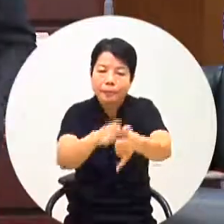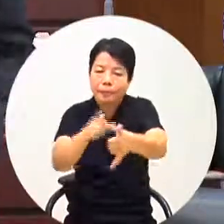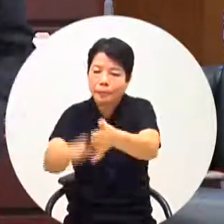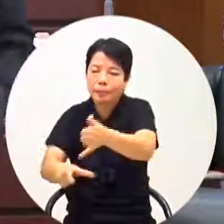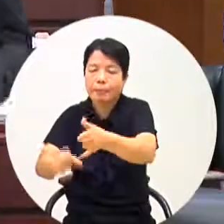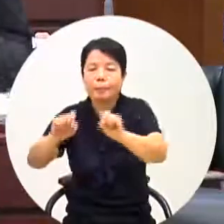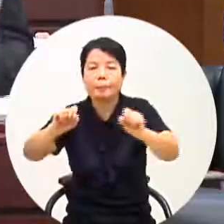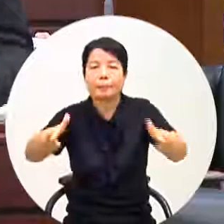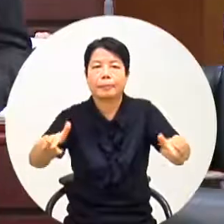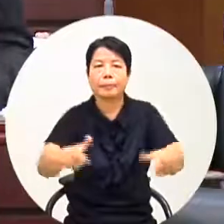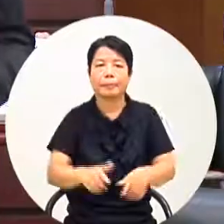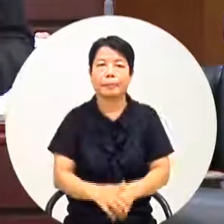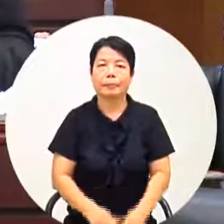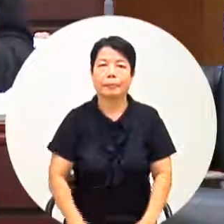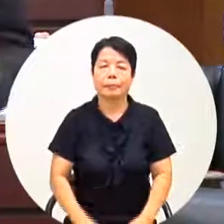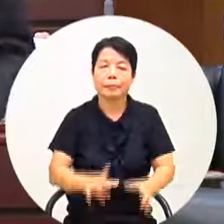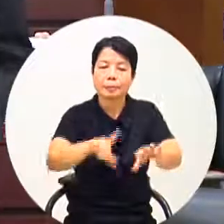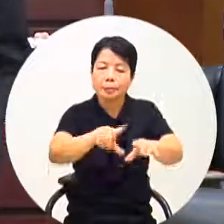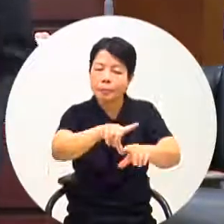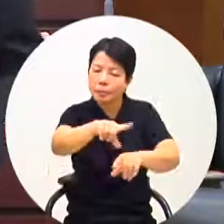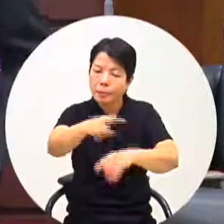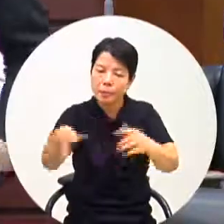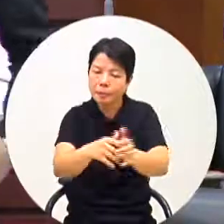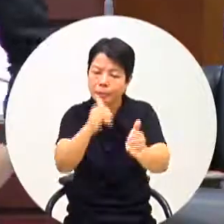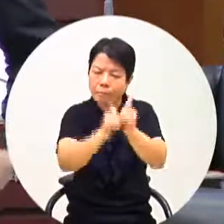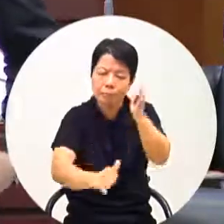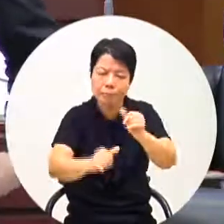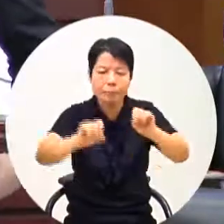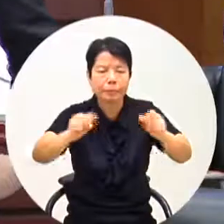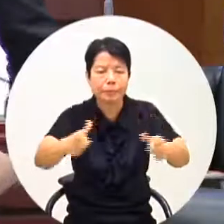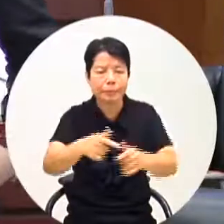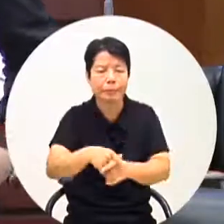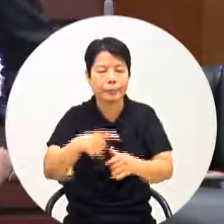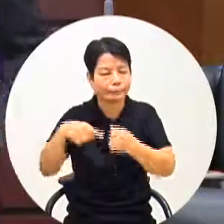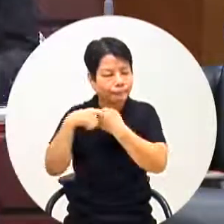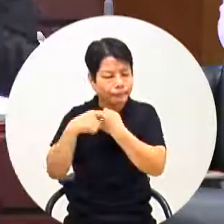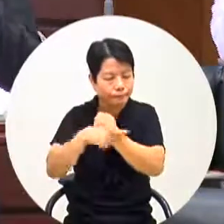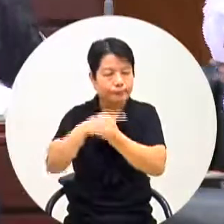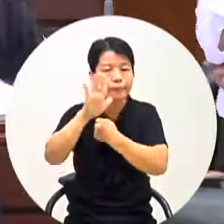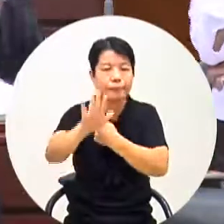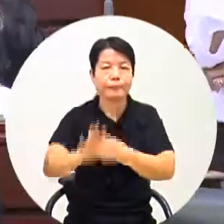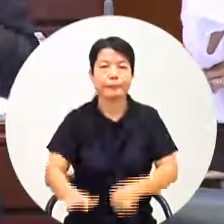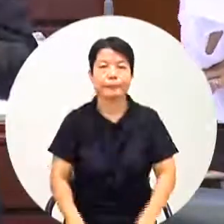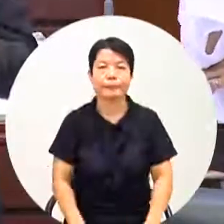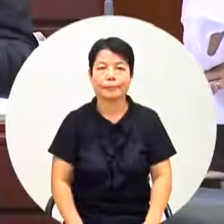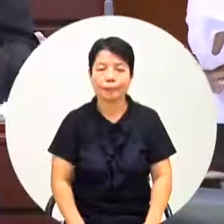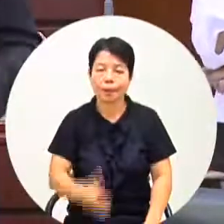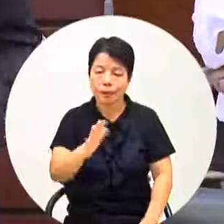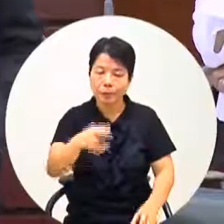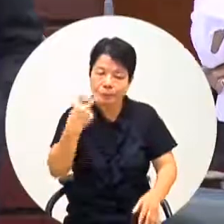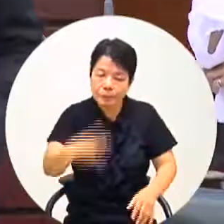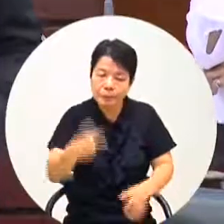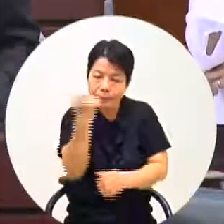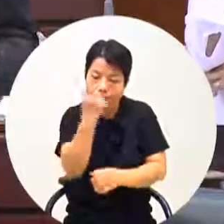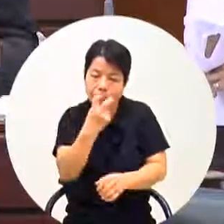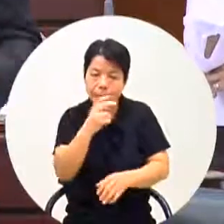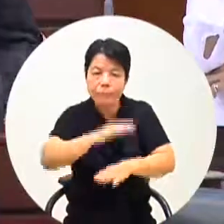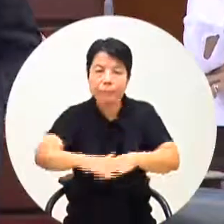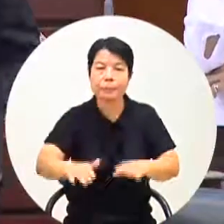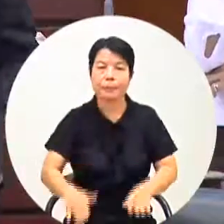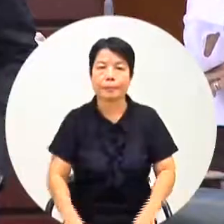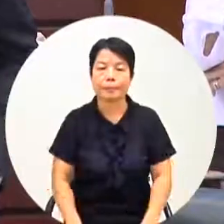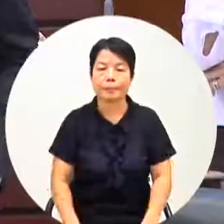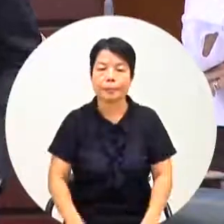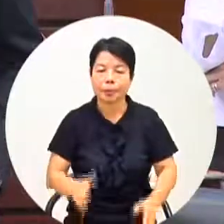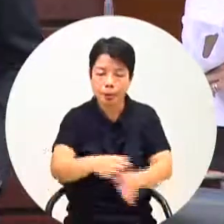时候的时空的背景的跟考量。 所以是不是应该再检讨了？ 那个这个我们会去检视一下，因为趁这次在东盘